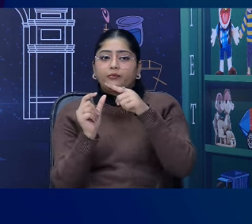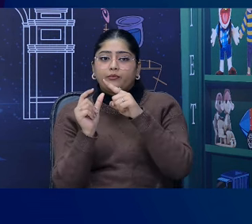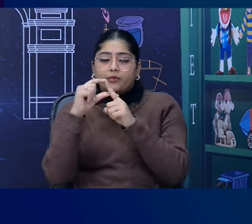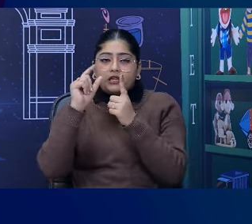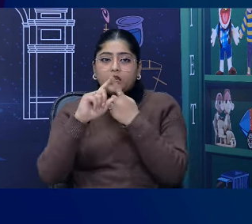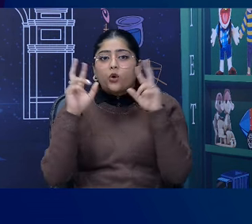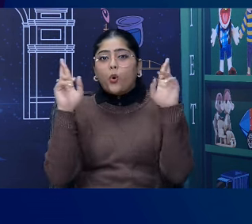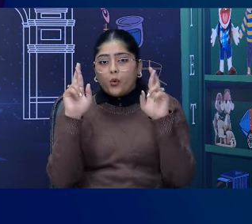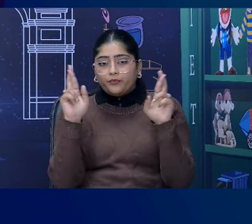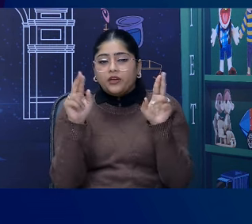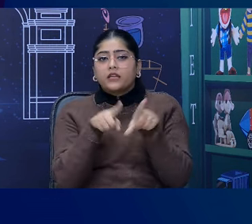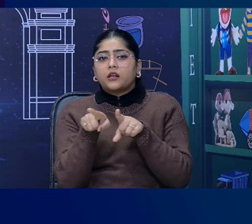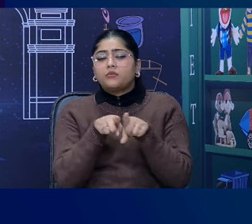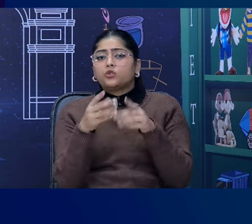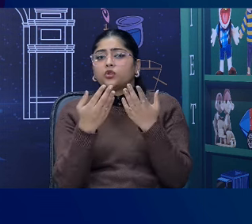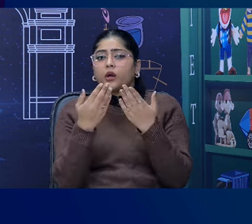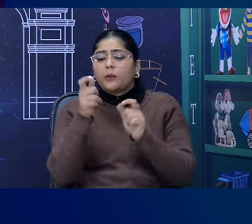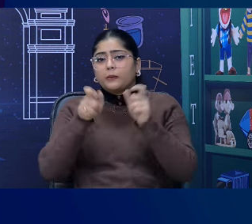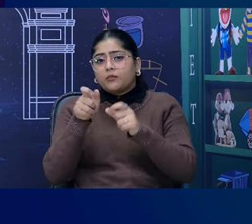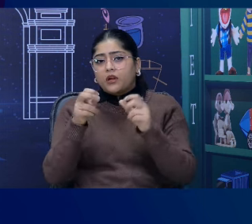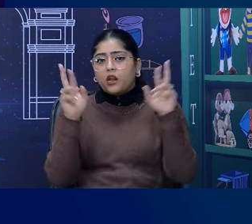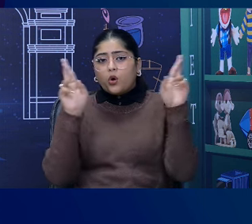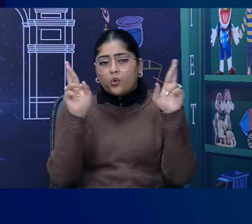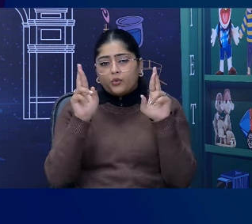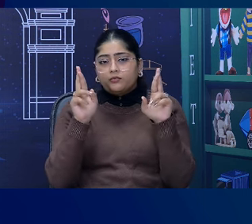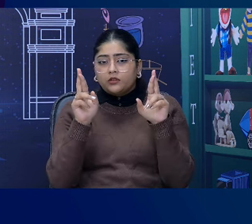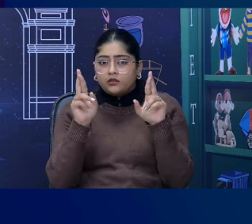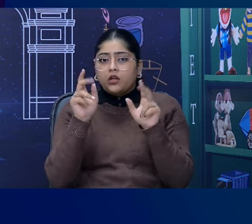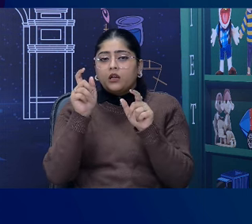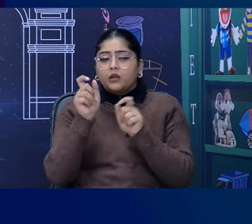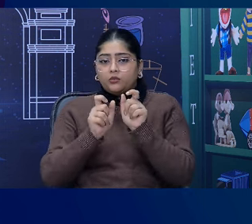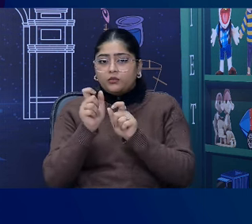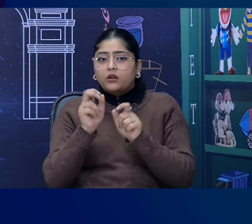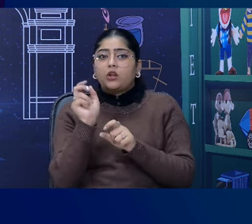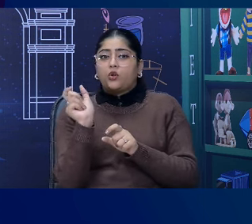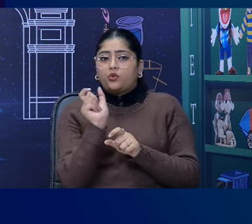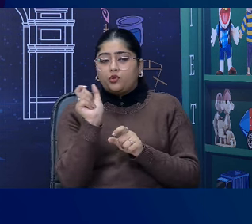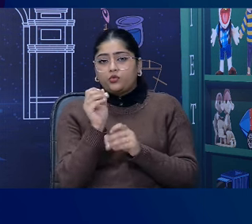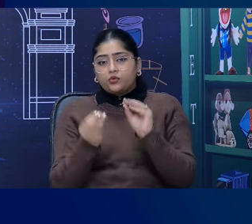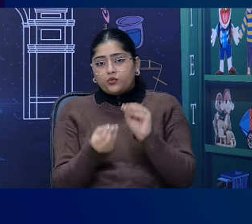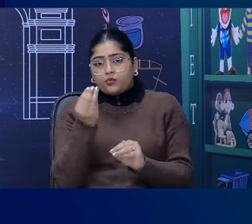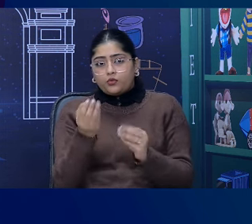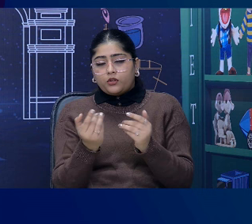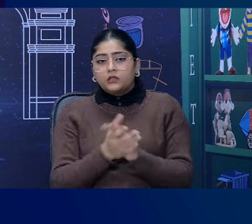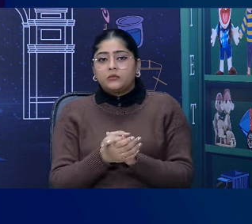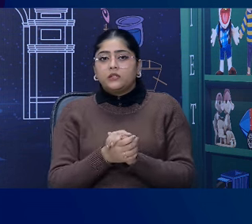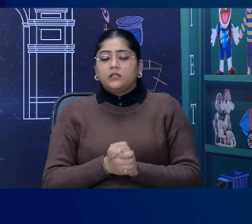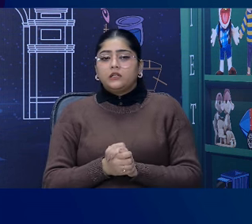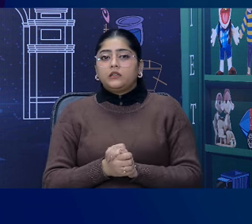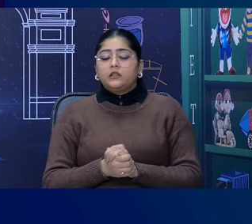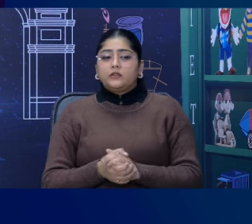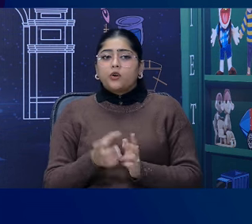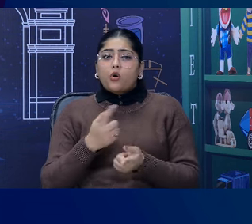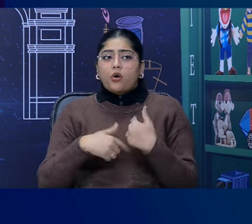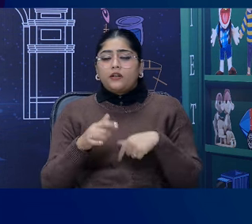ज्यादा होप फुल हैं लोग उनके लिए इमोशन ओरिएंटेड स्ट्रेटजी ज्यादा काम करती है क्यों क्योंकि वो सोचते हैं कि हर चीज के बाद एक पॉजिटिव